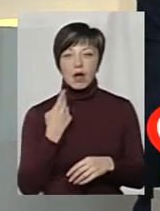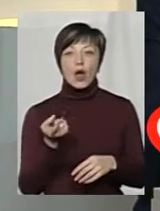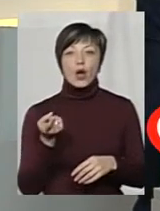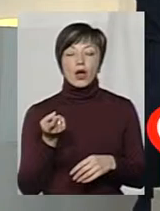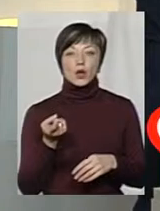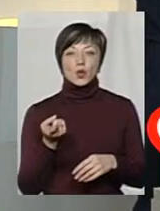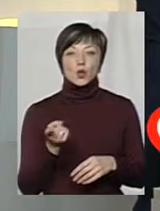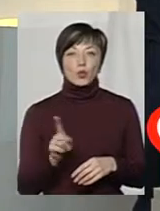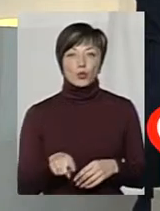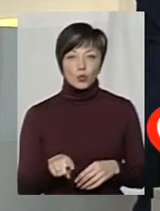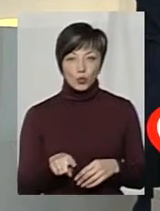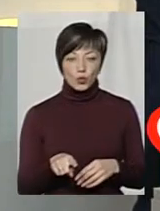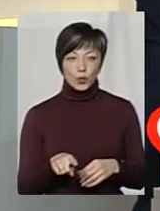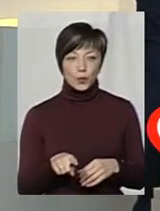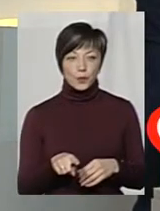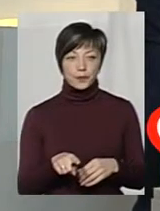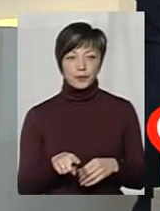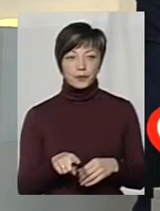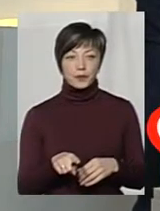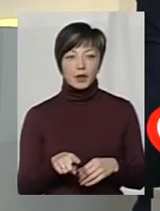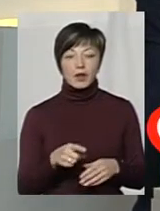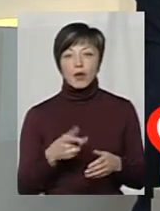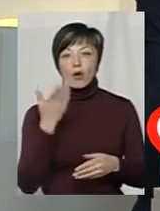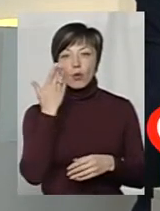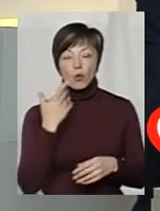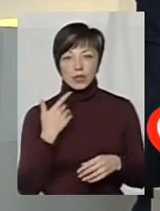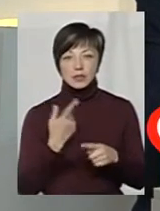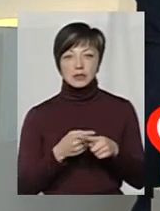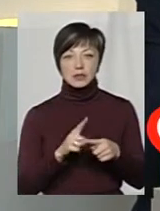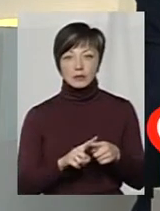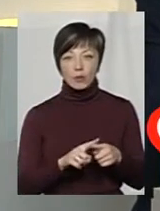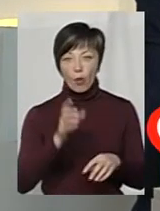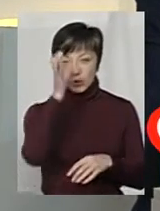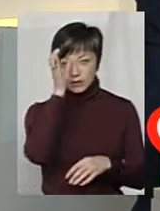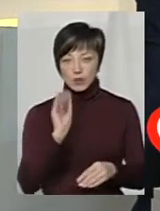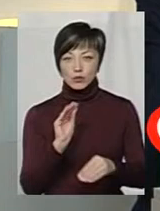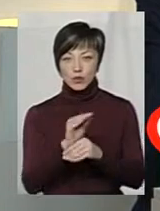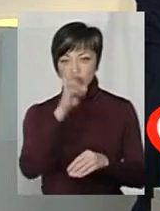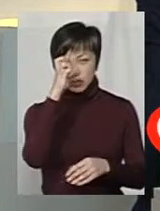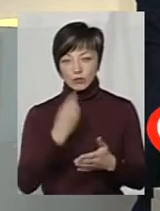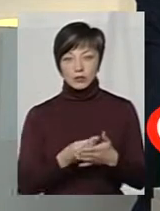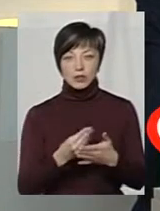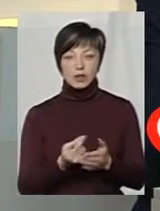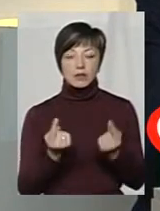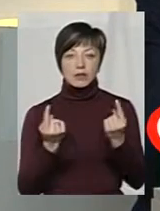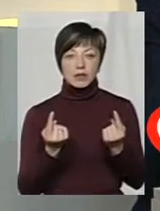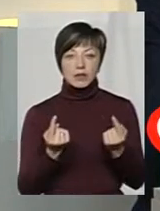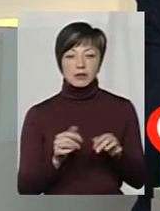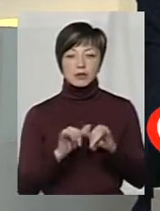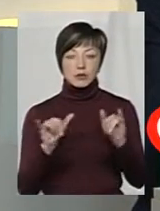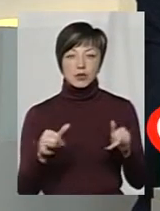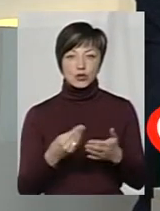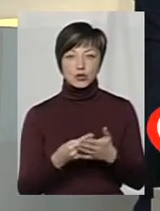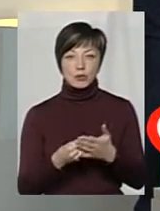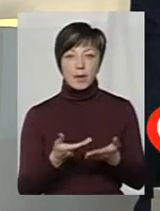Тому йти до завершення, коли йшла освітня субвенція з державного бюджету в якихось більших